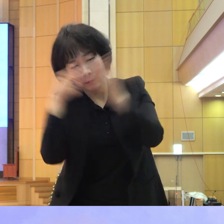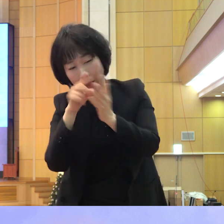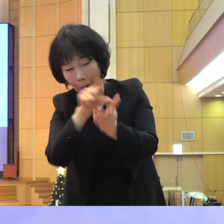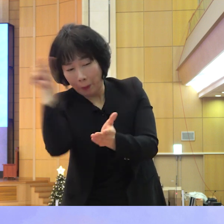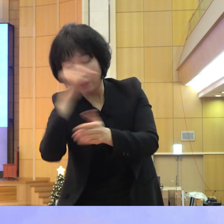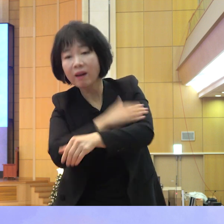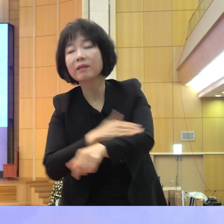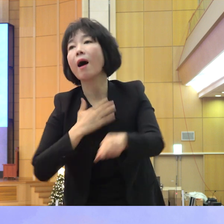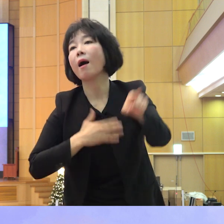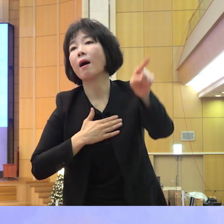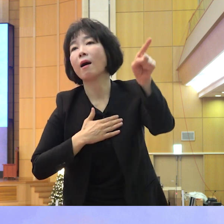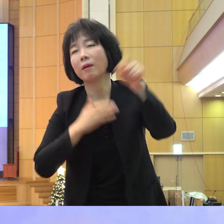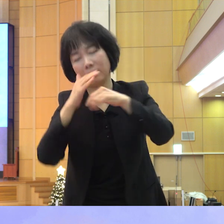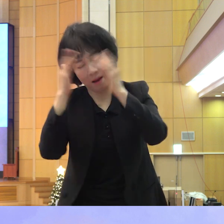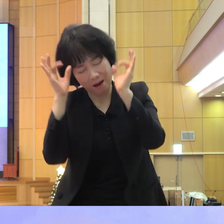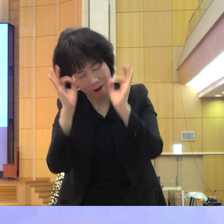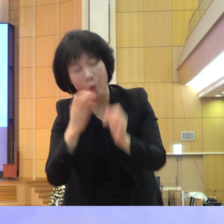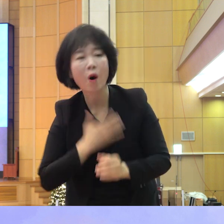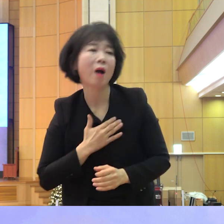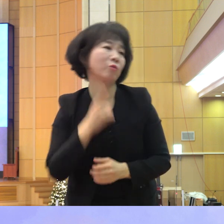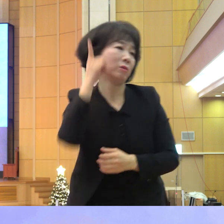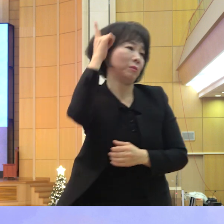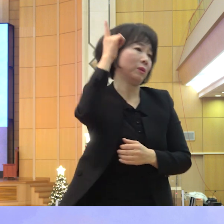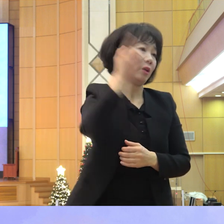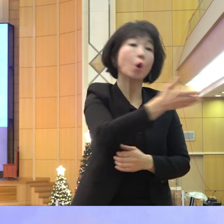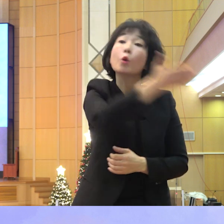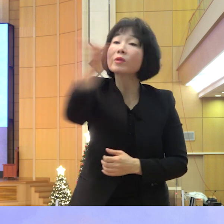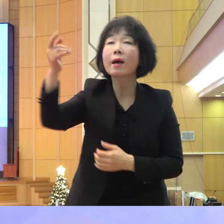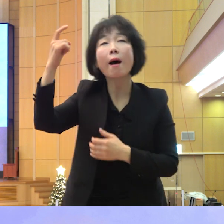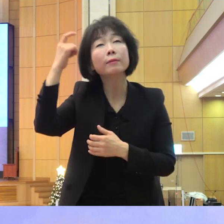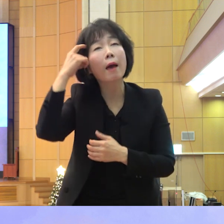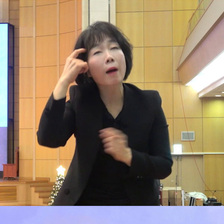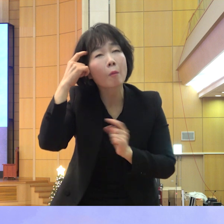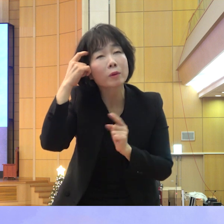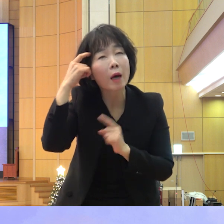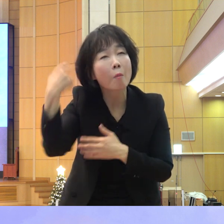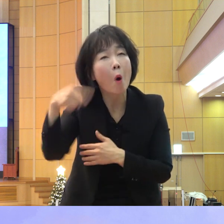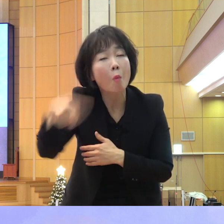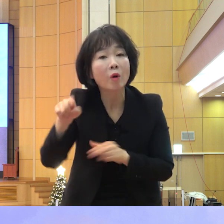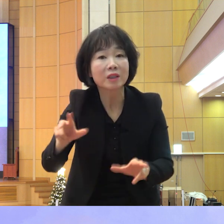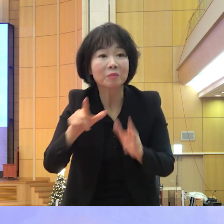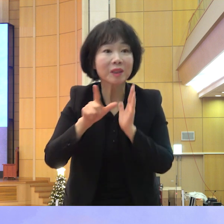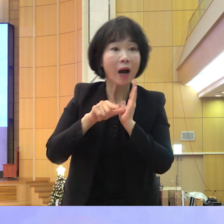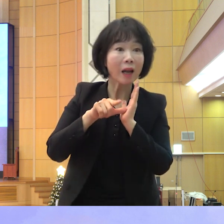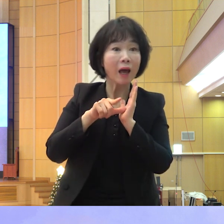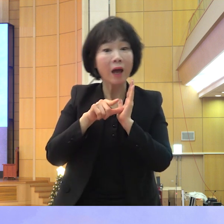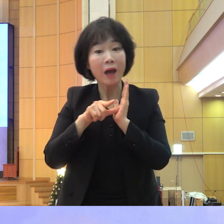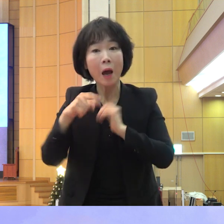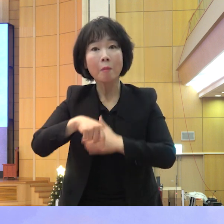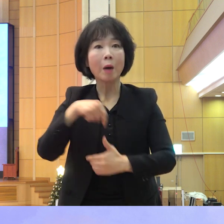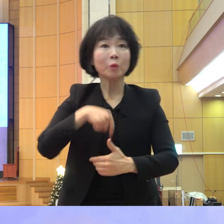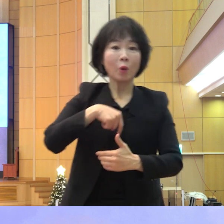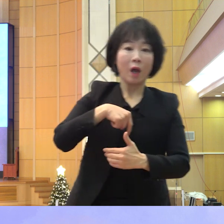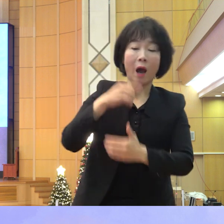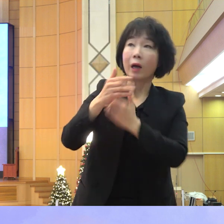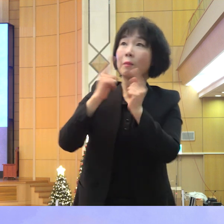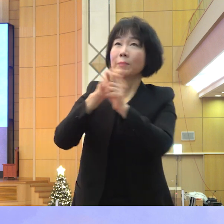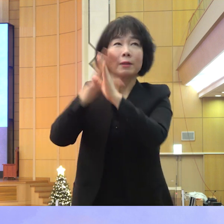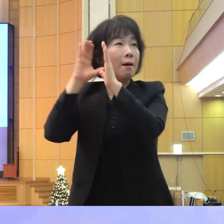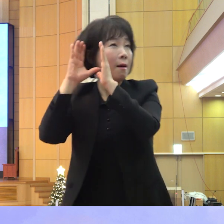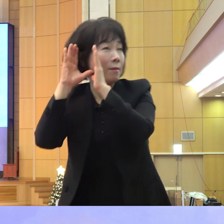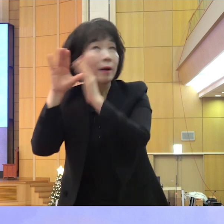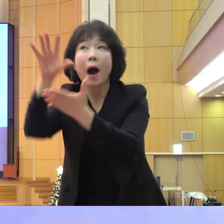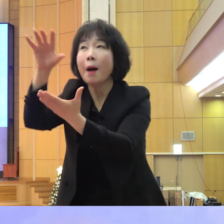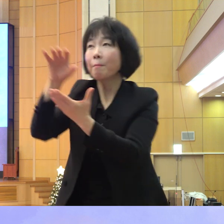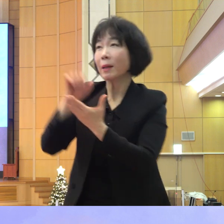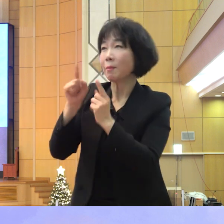마음에서부터 말은 안 해도 어떤 생각을 갖고 있는지, 지금 이 시간도 마음으로 얼마나 하나님 말씀을